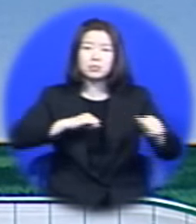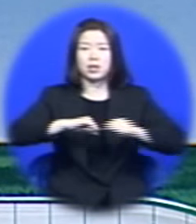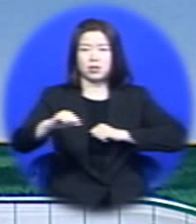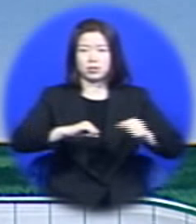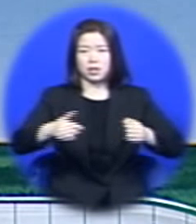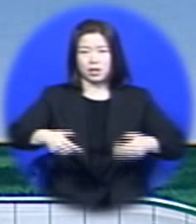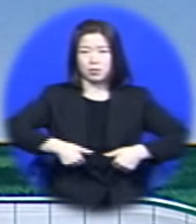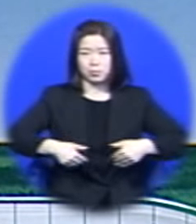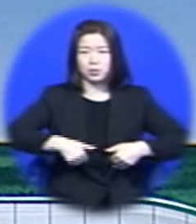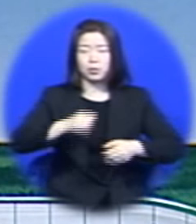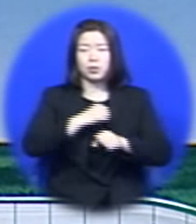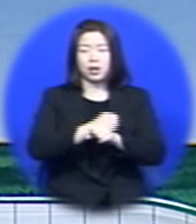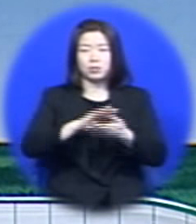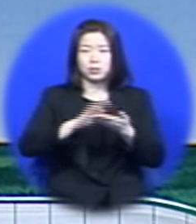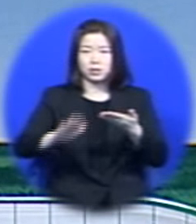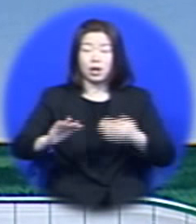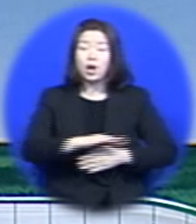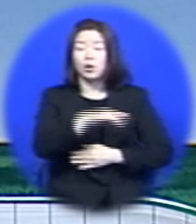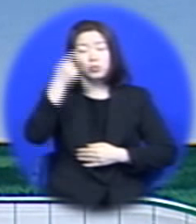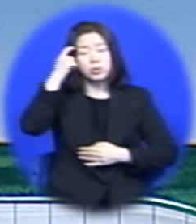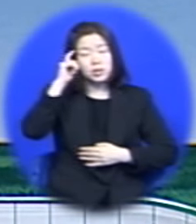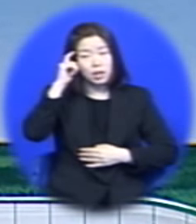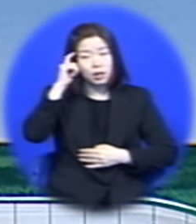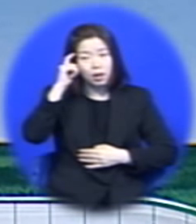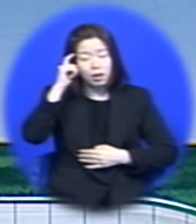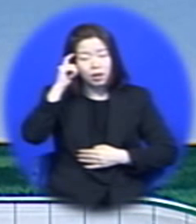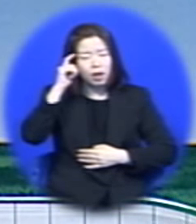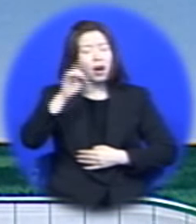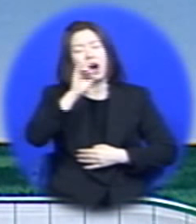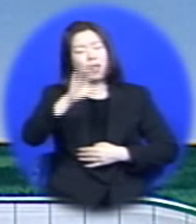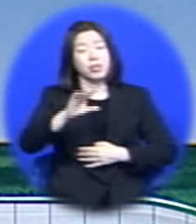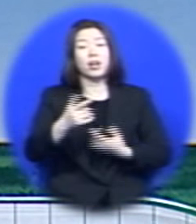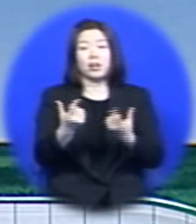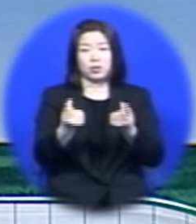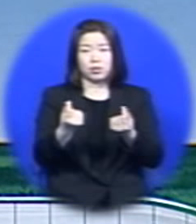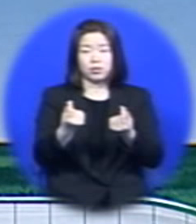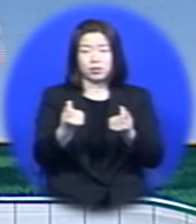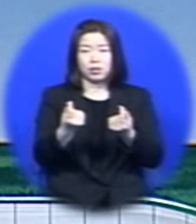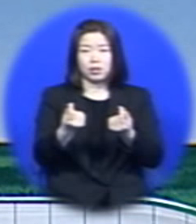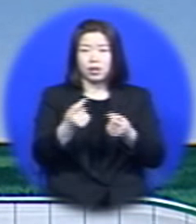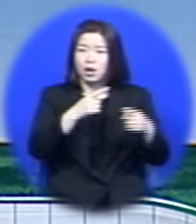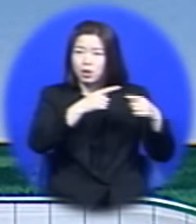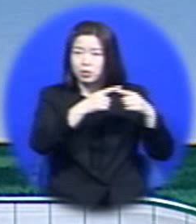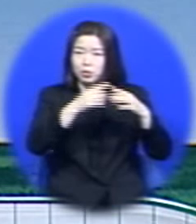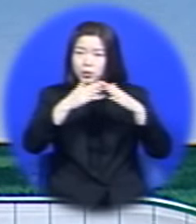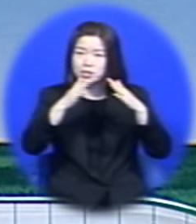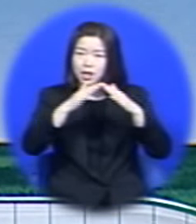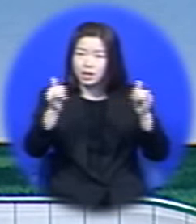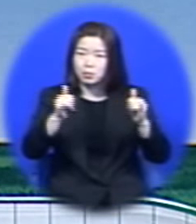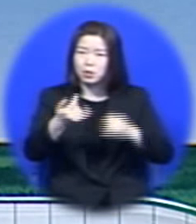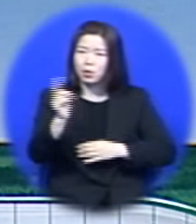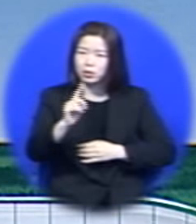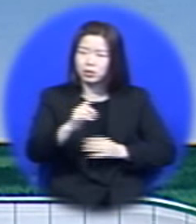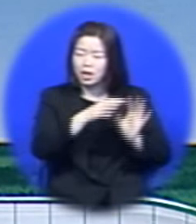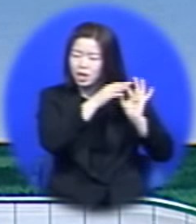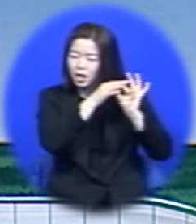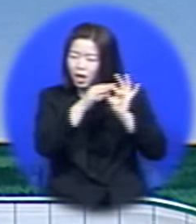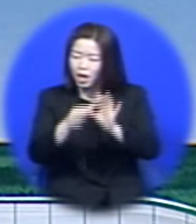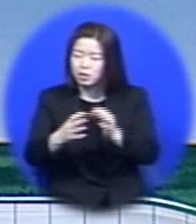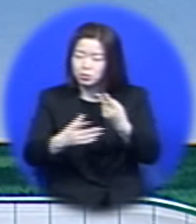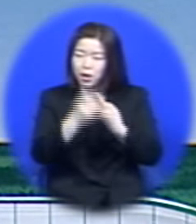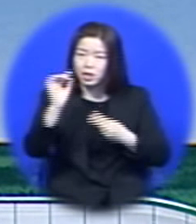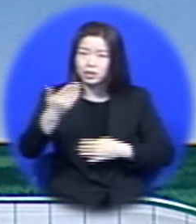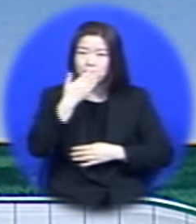우리 생각으로는 도무지 될 것 같지 않은 일입니다. 아니, 교인들이 어떻게 계속 하나가 될 수 있겠어요?